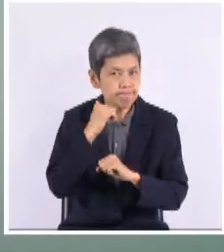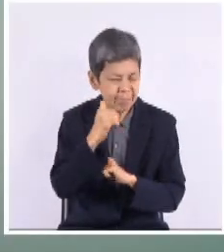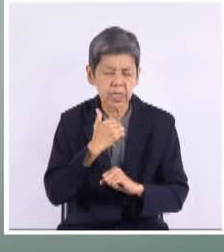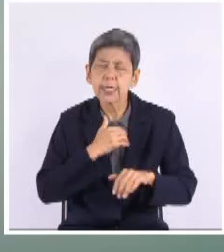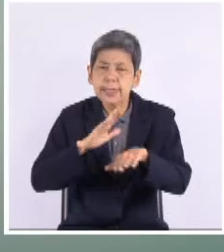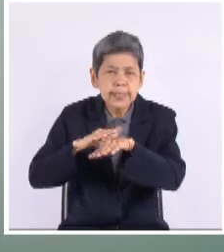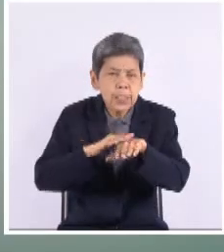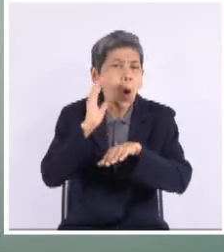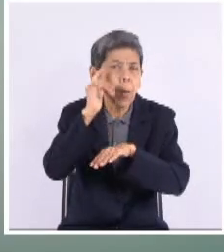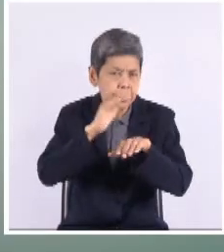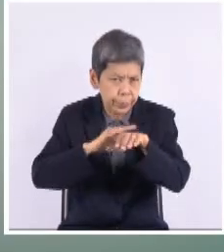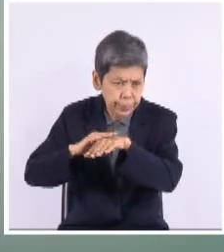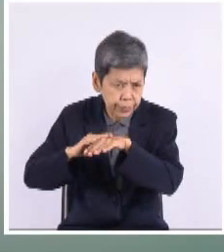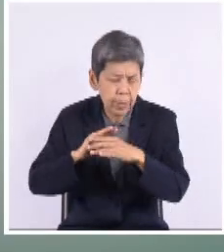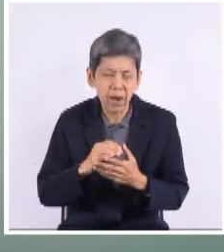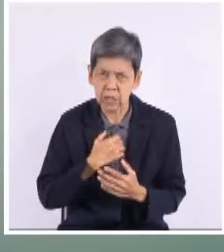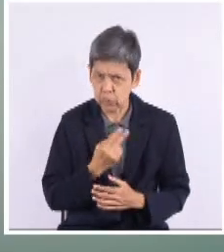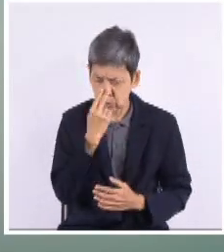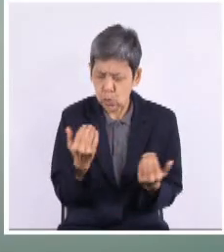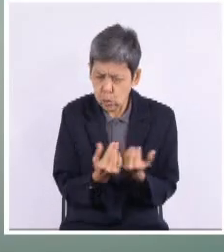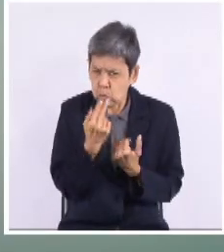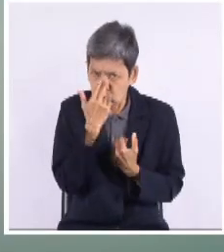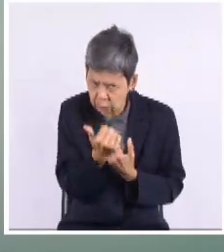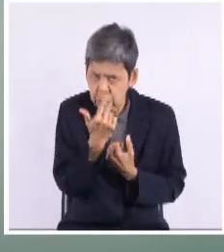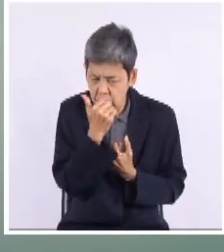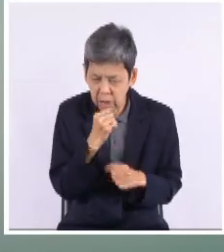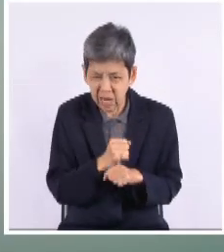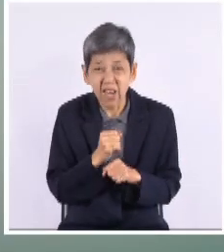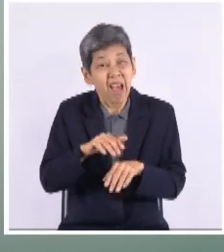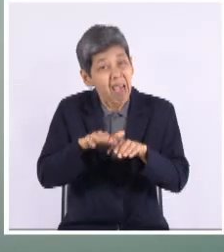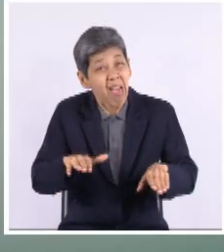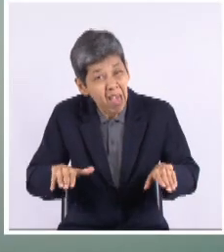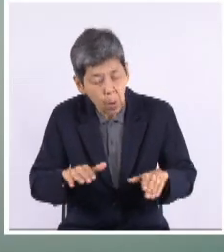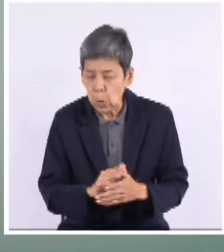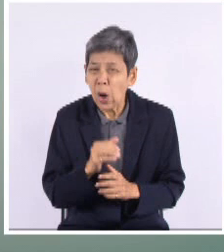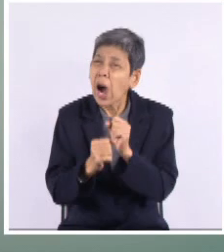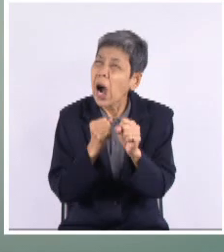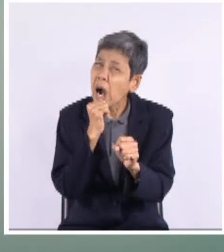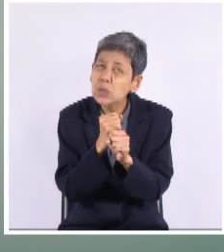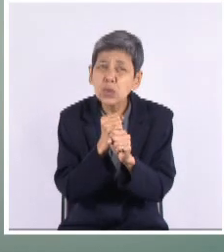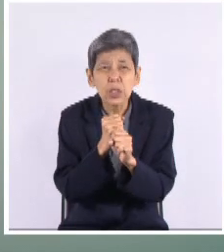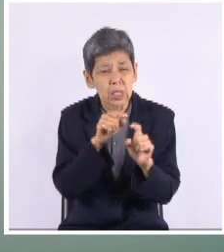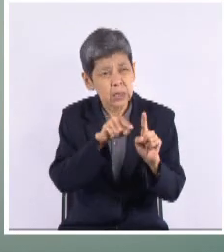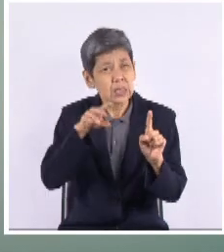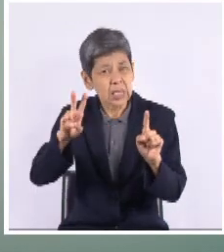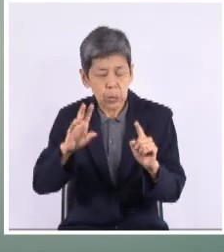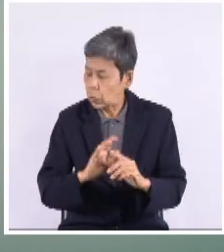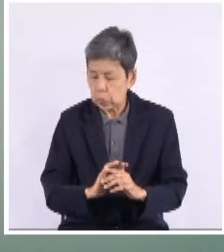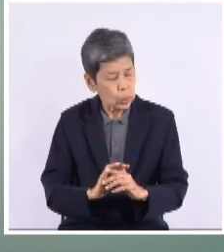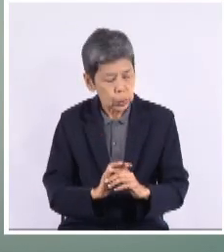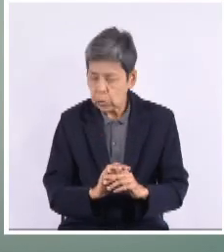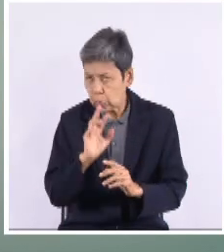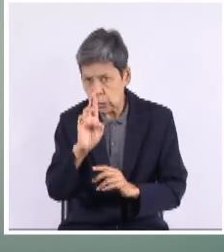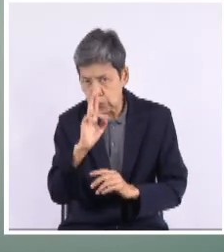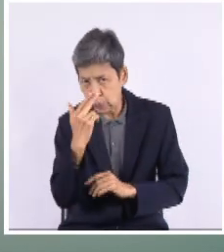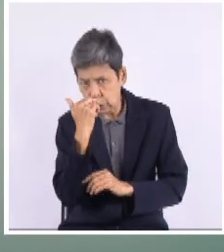อยากฝากเตือนผู้ปกครองด้วยนะคะว่าให้ดูแลบุตรหลานให้ดียิ่งถ้าเป็นเด็กอายุประมาณสัก 1ถึง 7ขวบแล้วยิ่งมีความเสี่ยง